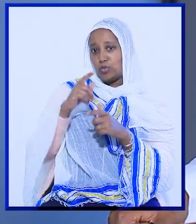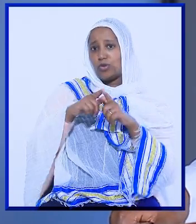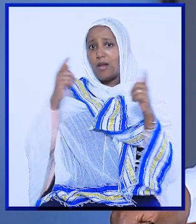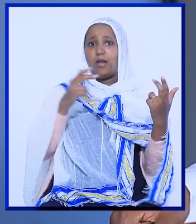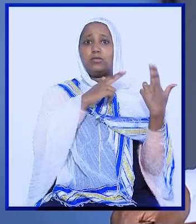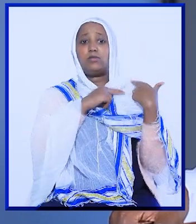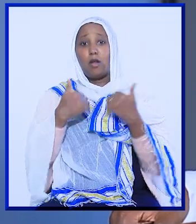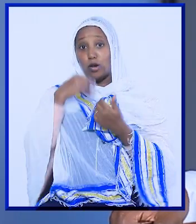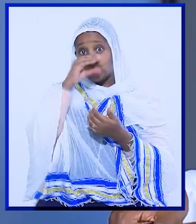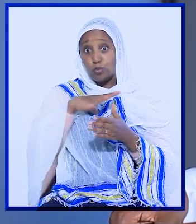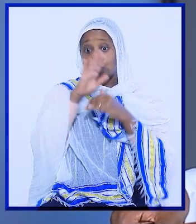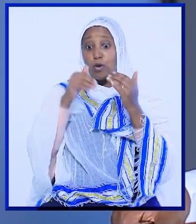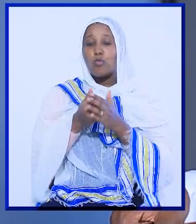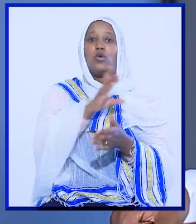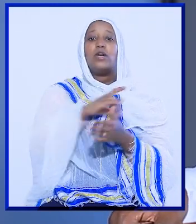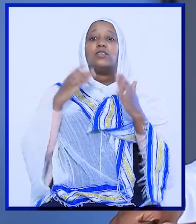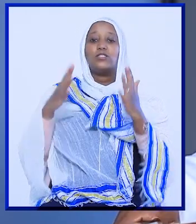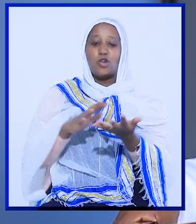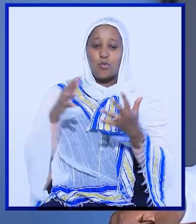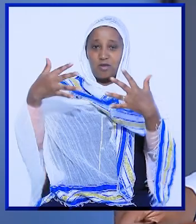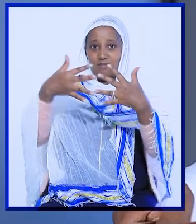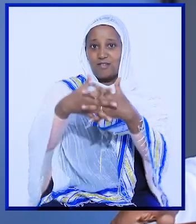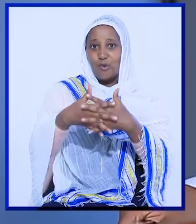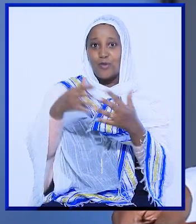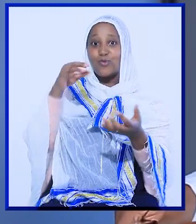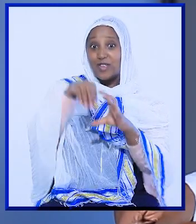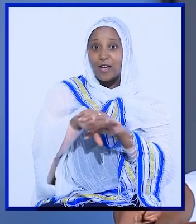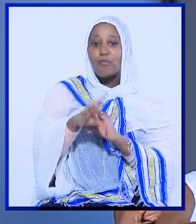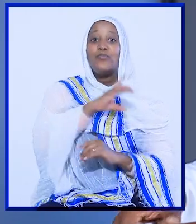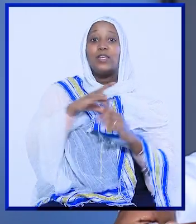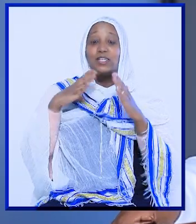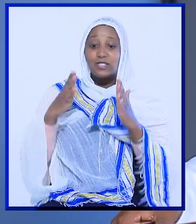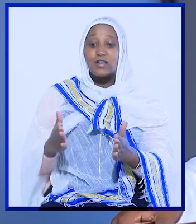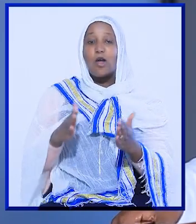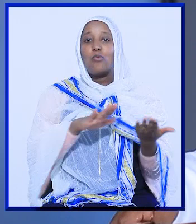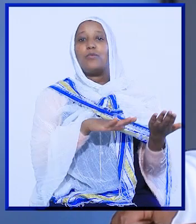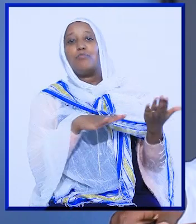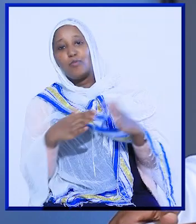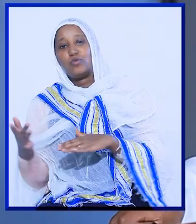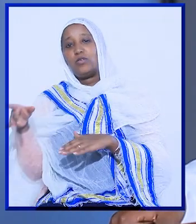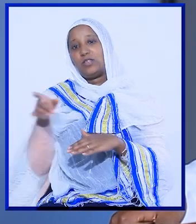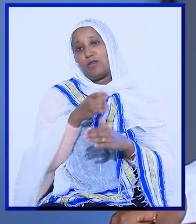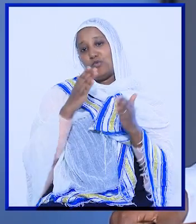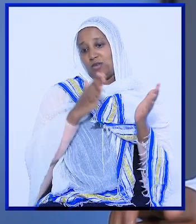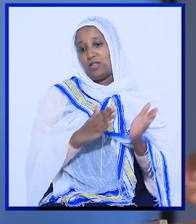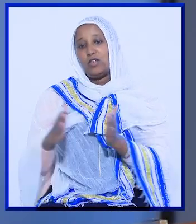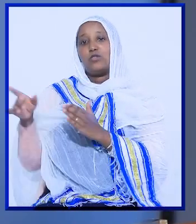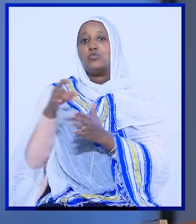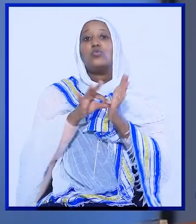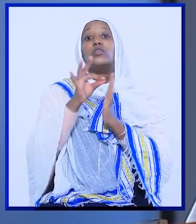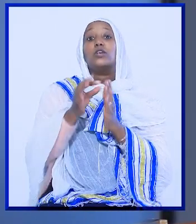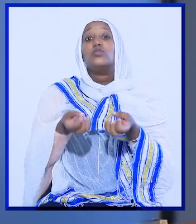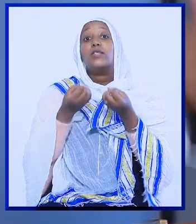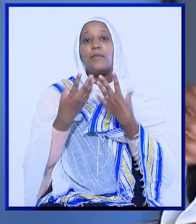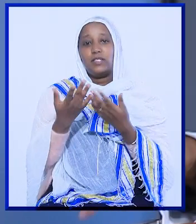የነበሩ ትልልቅ ባለስልጣናት ሳይቀሩ ክርስትናውን እየተቀላቀሉ ክርስትናውን የሚያሳድዱ ሳይሆን የሚሞቱለት ለመሆን የተዘጋጁ